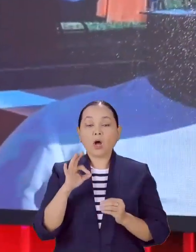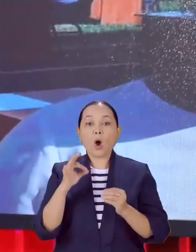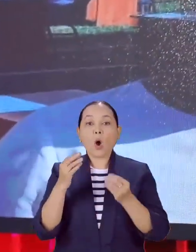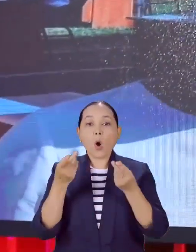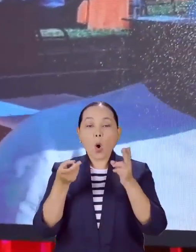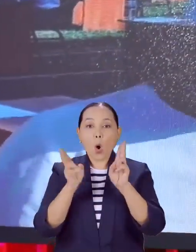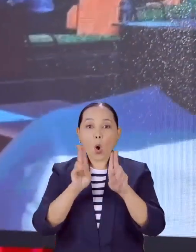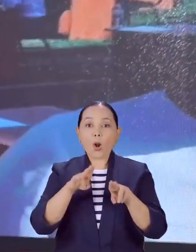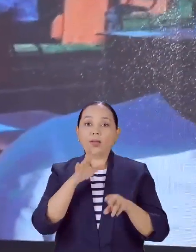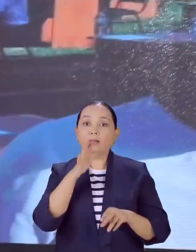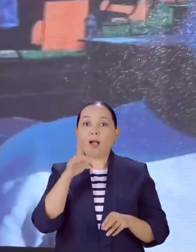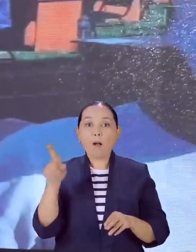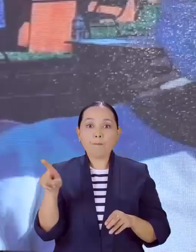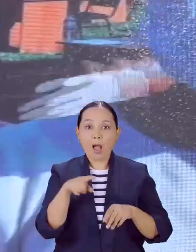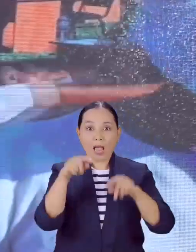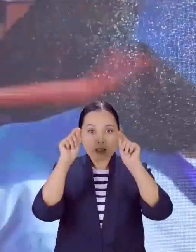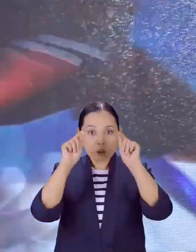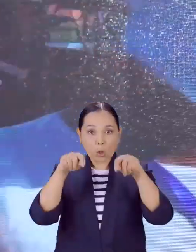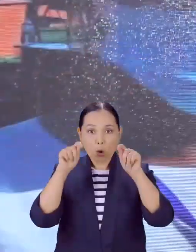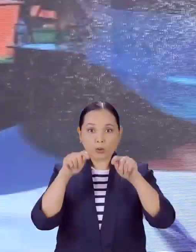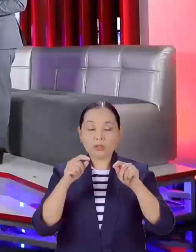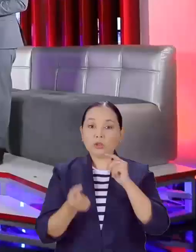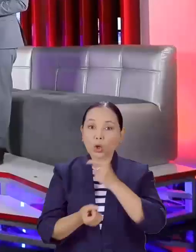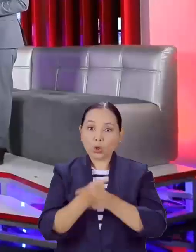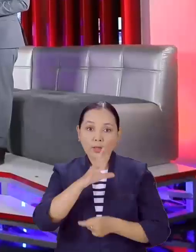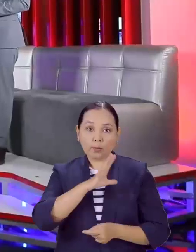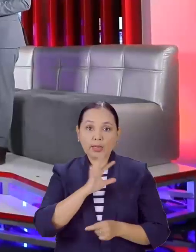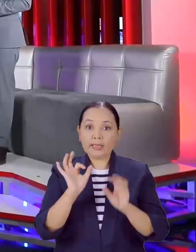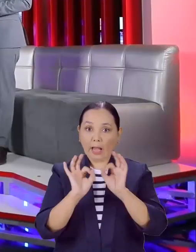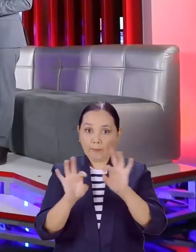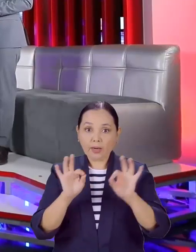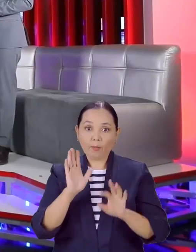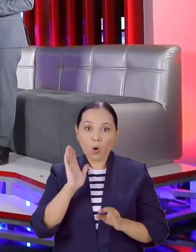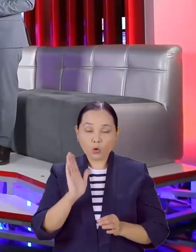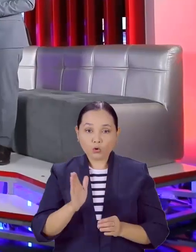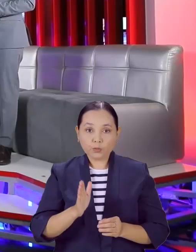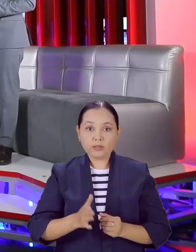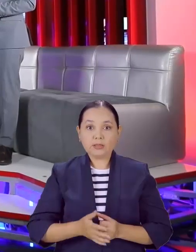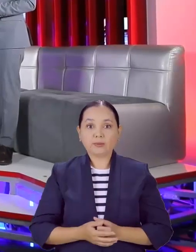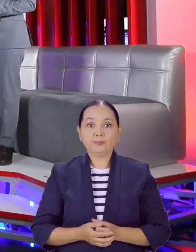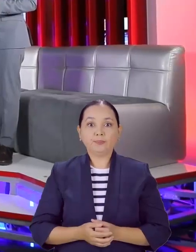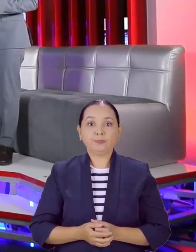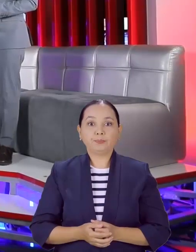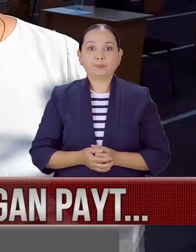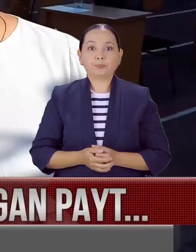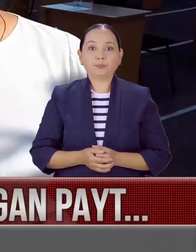payt sodir bo'lgan yog'ingarchilik haqida gapirmoqchimiz.